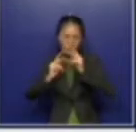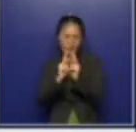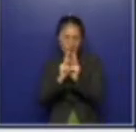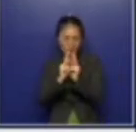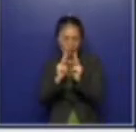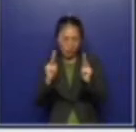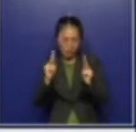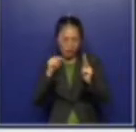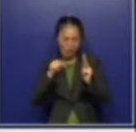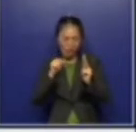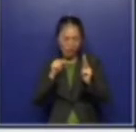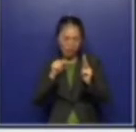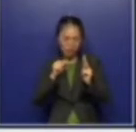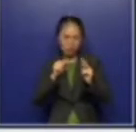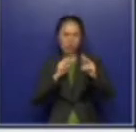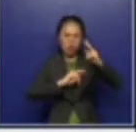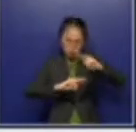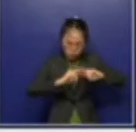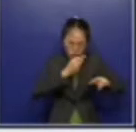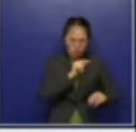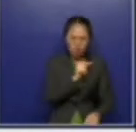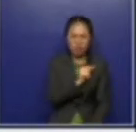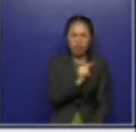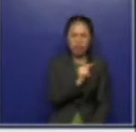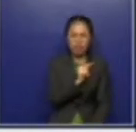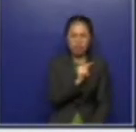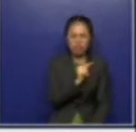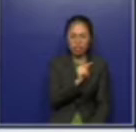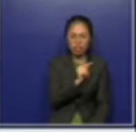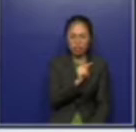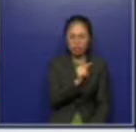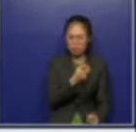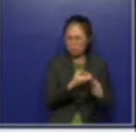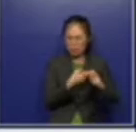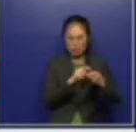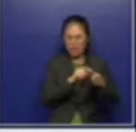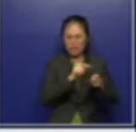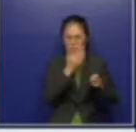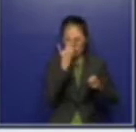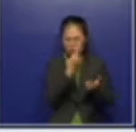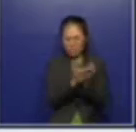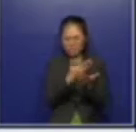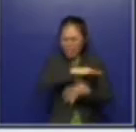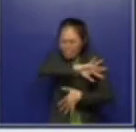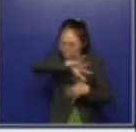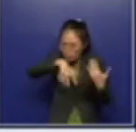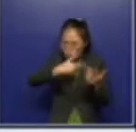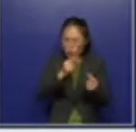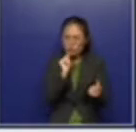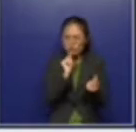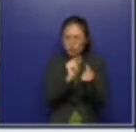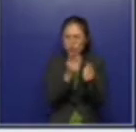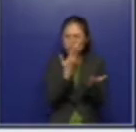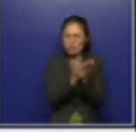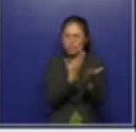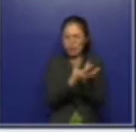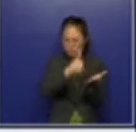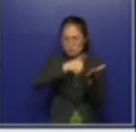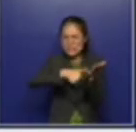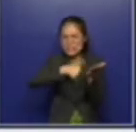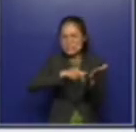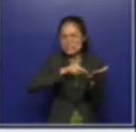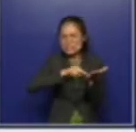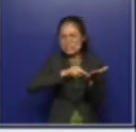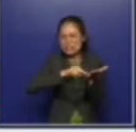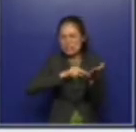วแต่ที่เกี่ยวข้องท่านต้องพึงสำนึกไว้นะครับว่าท่านกำลังเล่นกับเงินภาษีของพี่น้องประชาชนเดี๋ยวผมลงรายละเอียดท่านประธานครับมีหลายเรื่